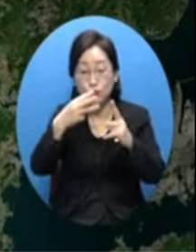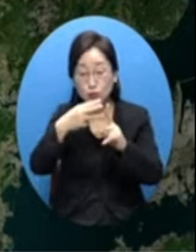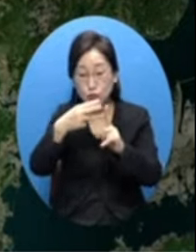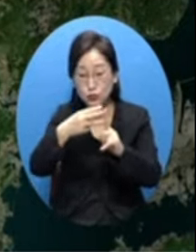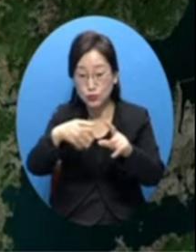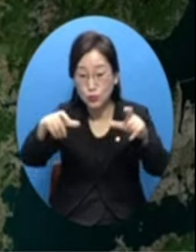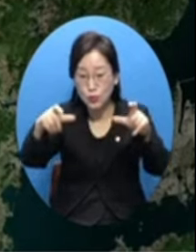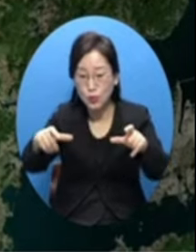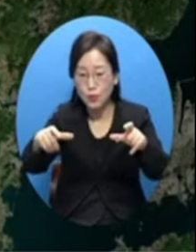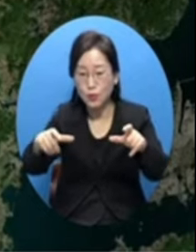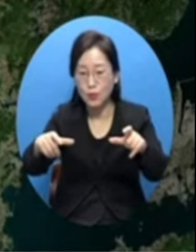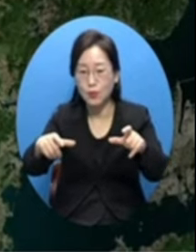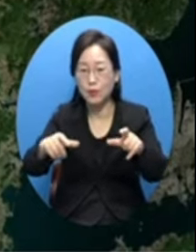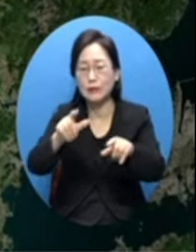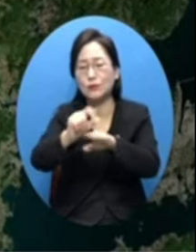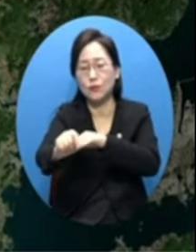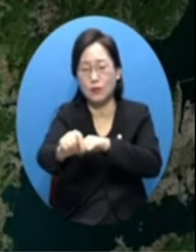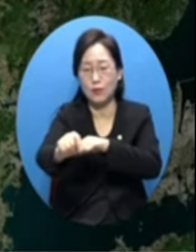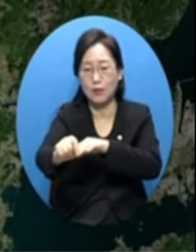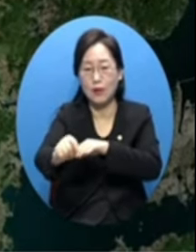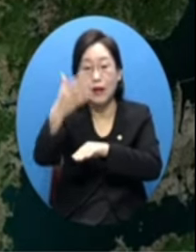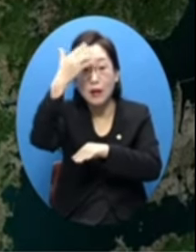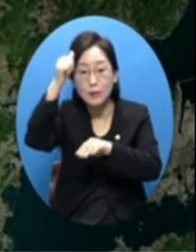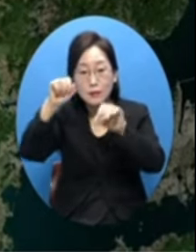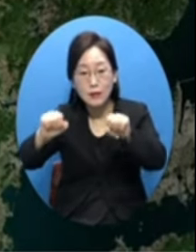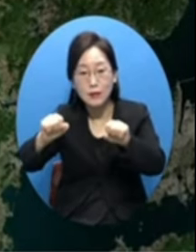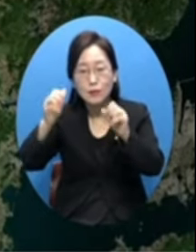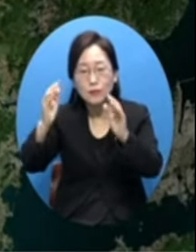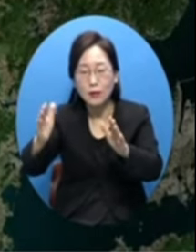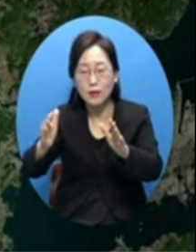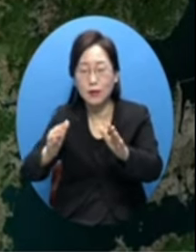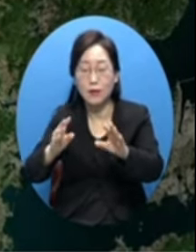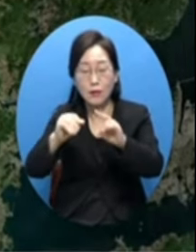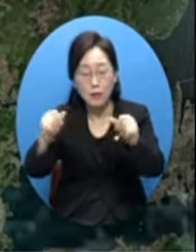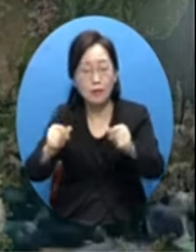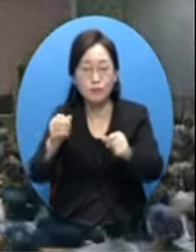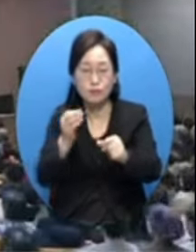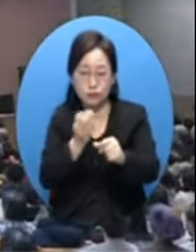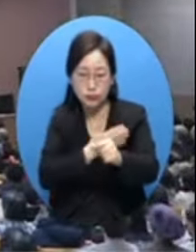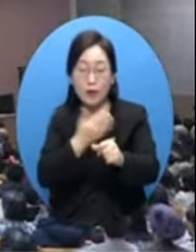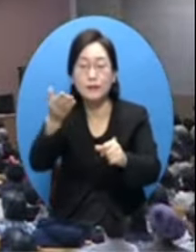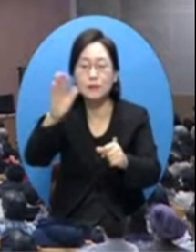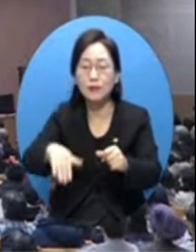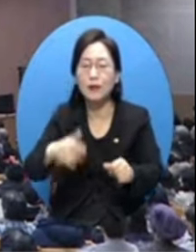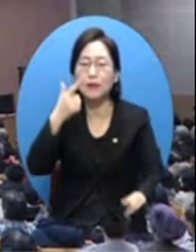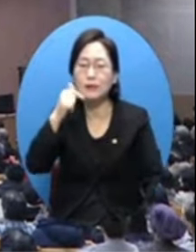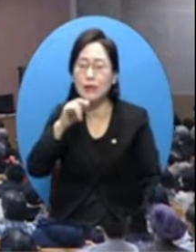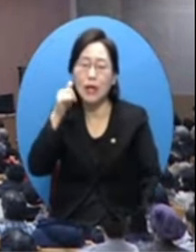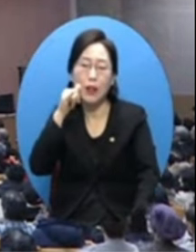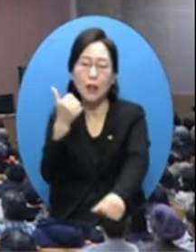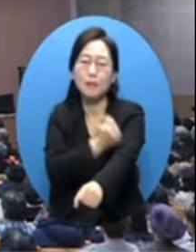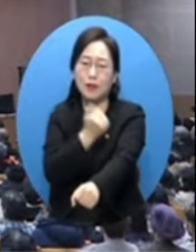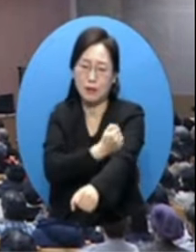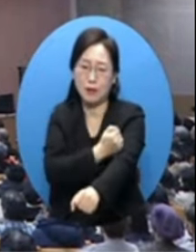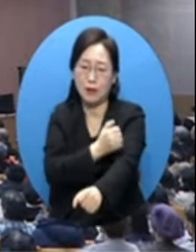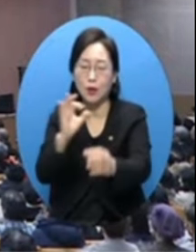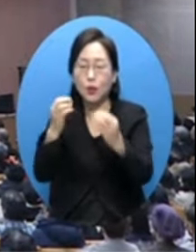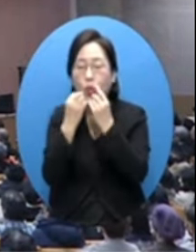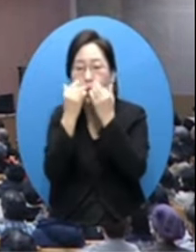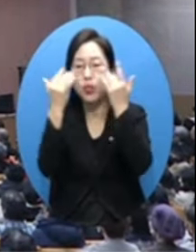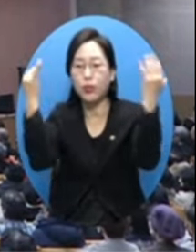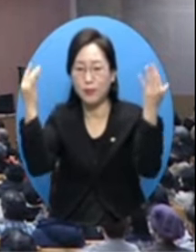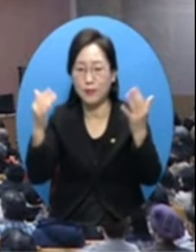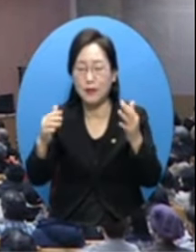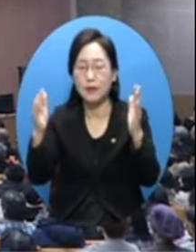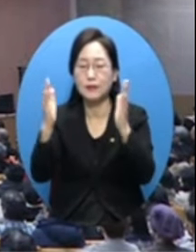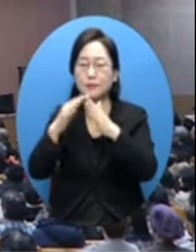태어나셨지만 농사도 지서 풍요롭게 살았습니다 그런데 아버님이 마약을 했어요 그래고을 다 하면서 완전히 집이